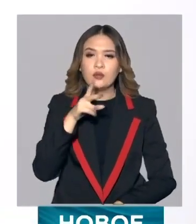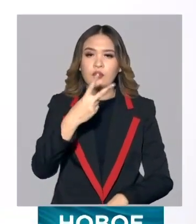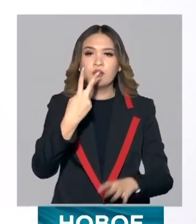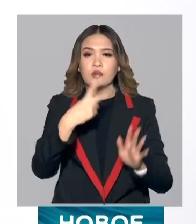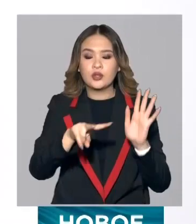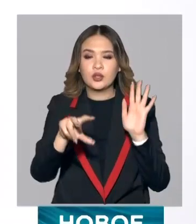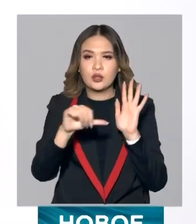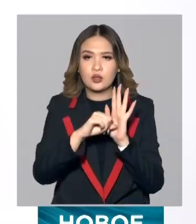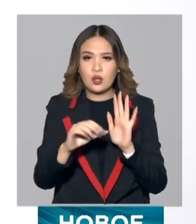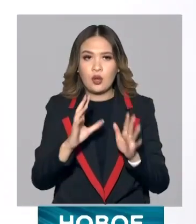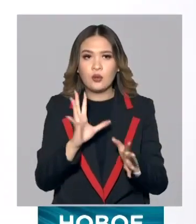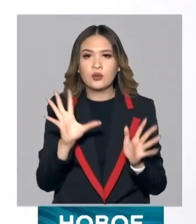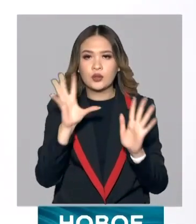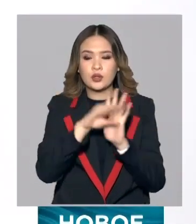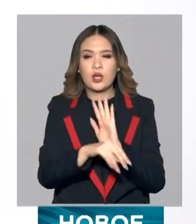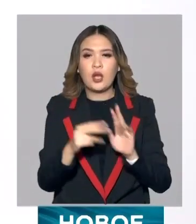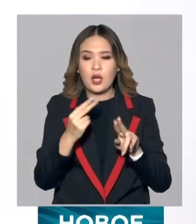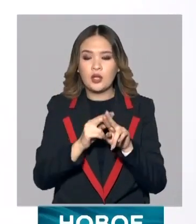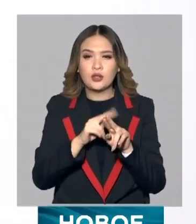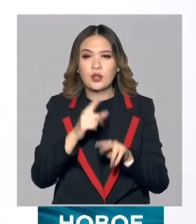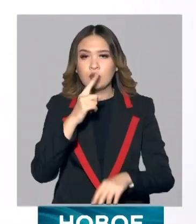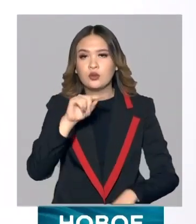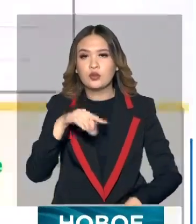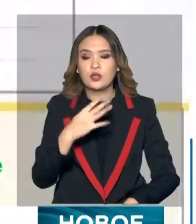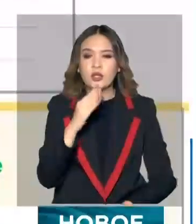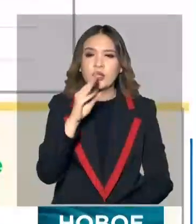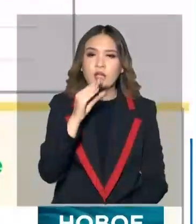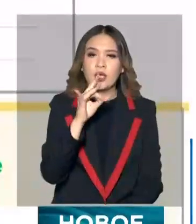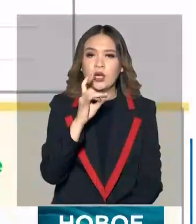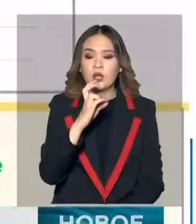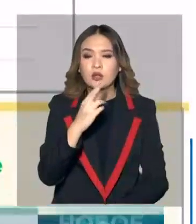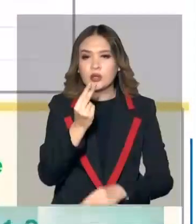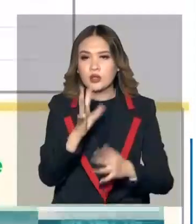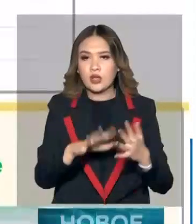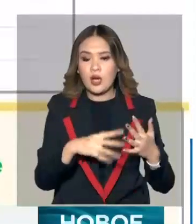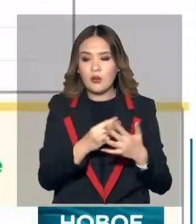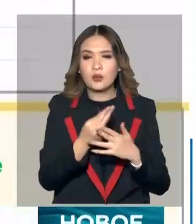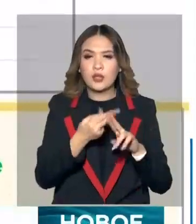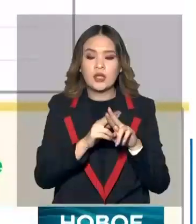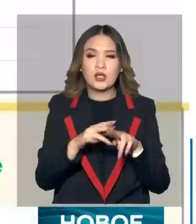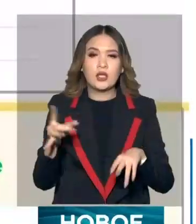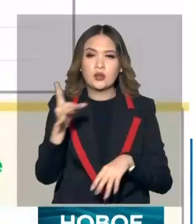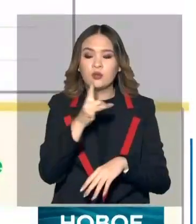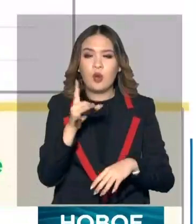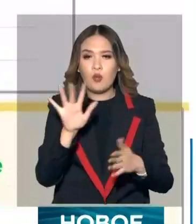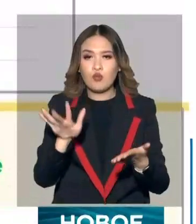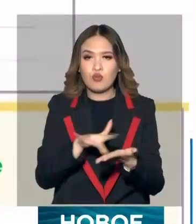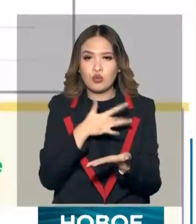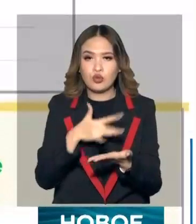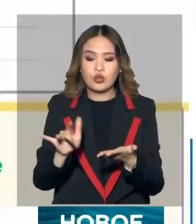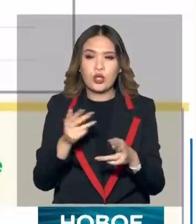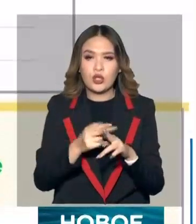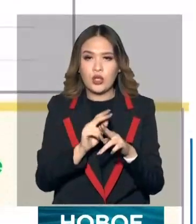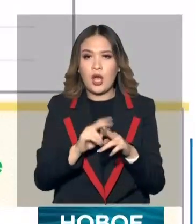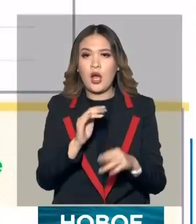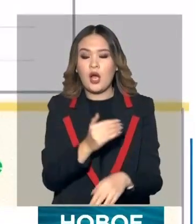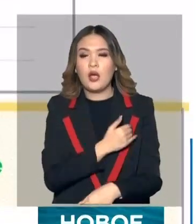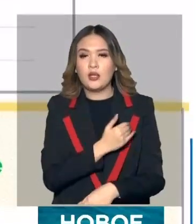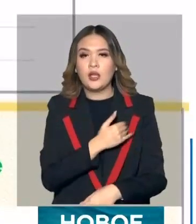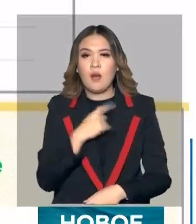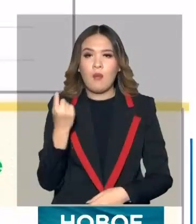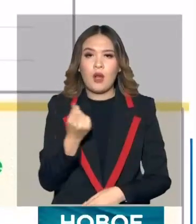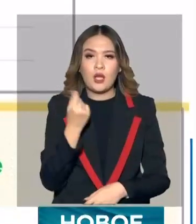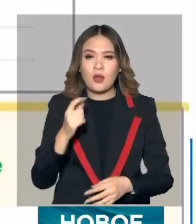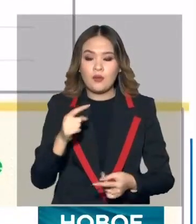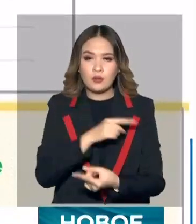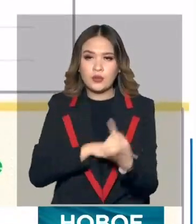2022-2026 годы составляет 1,4 триллиона тенге, в том числе средства из республиканского бюджета, инвестиции субъектов малого